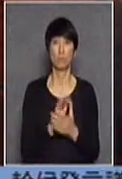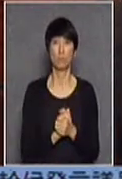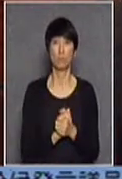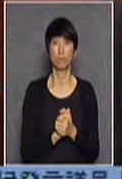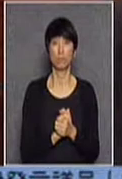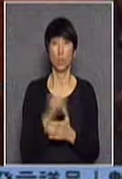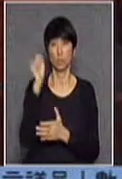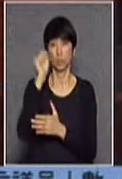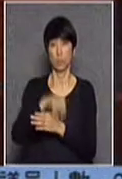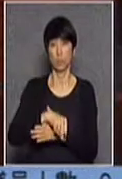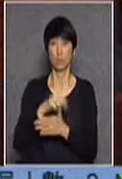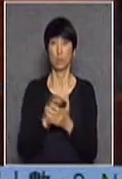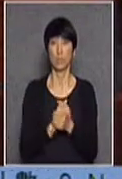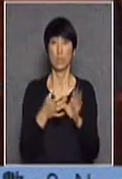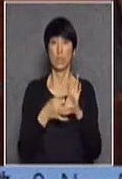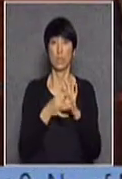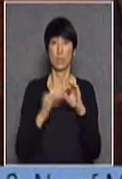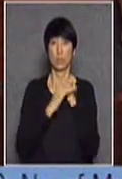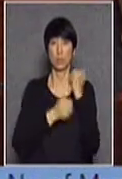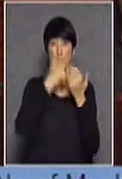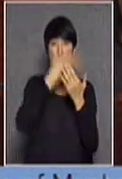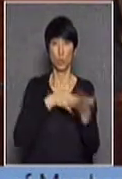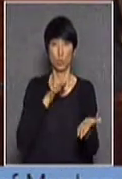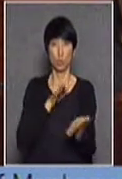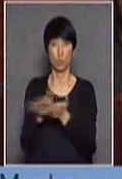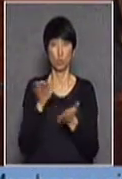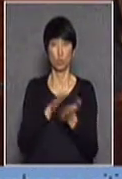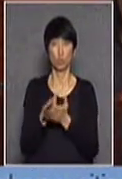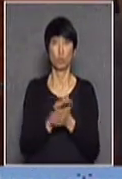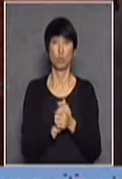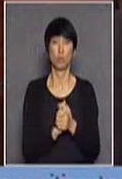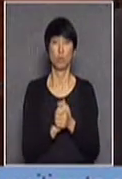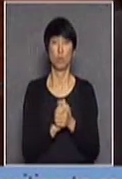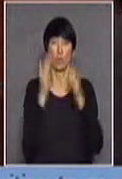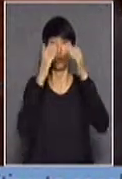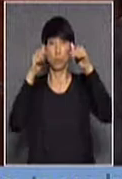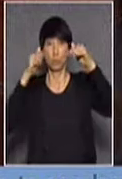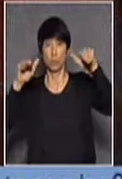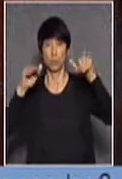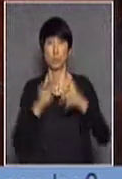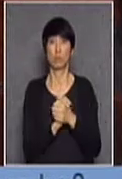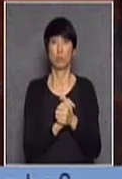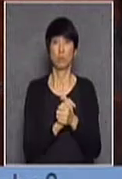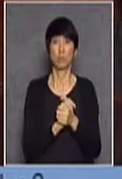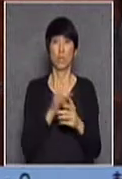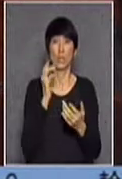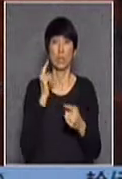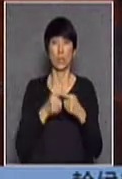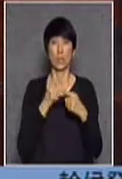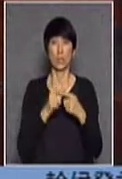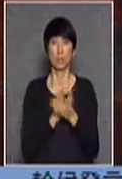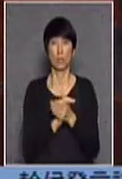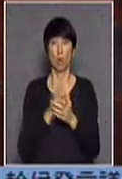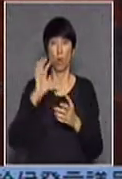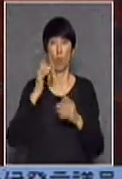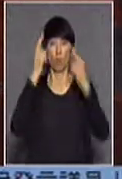過。有關的法例取消這個黃維則堂的集體官批的時候，其實應該還回這個黃維則堂後